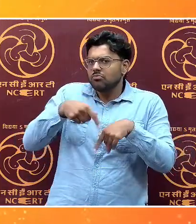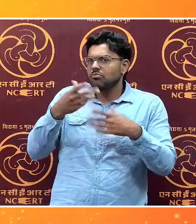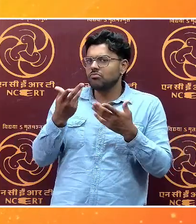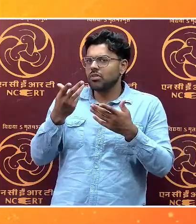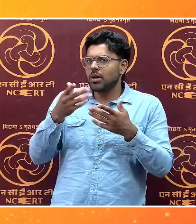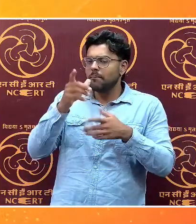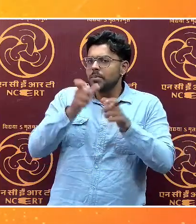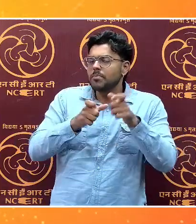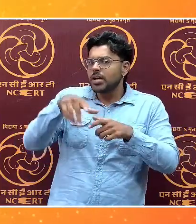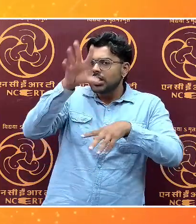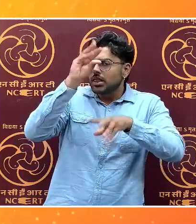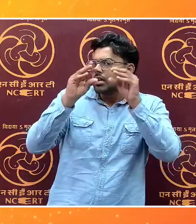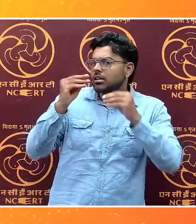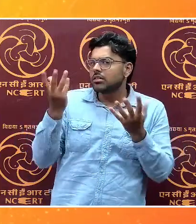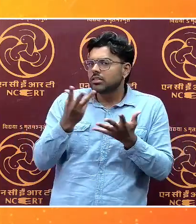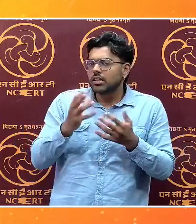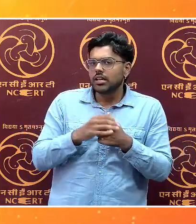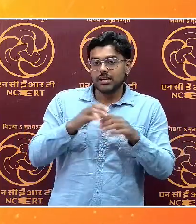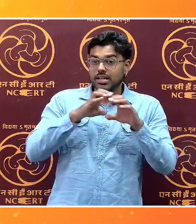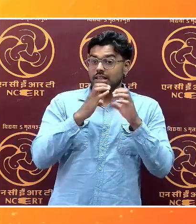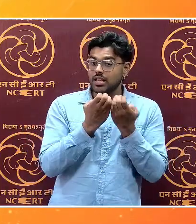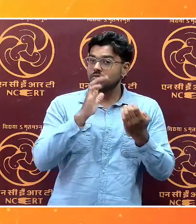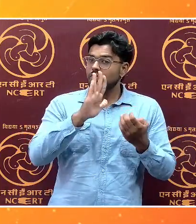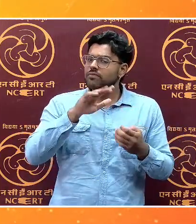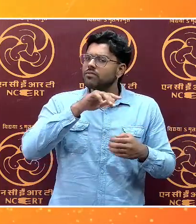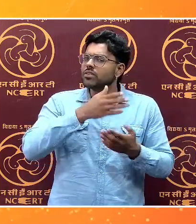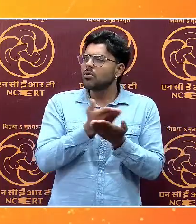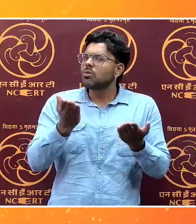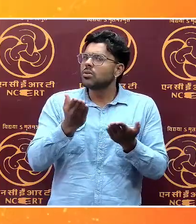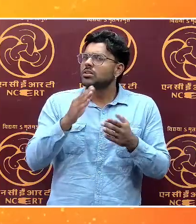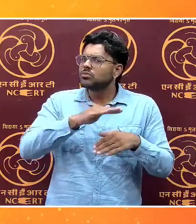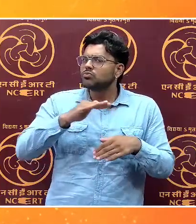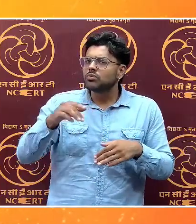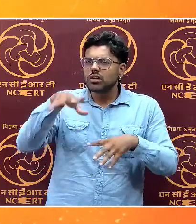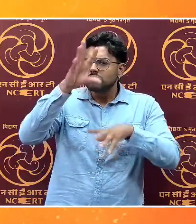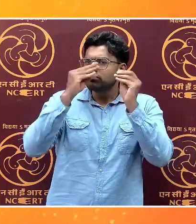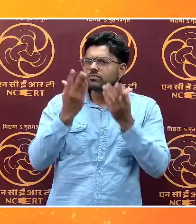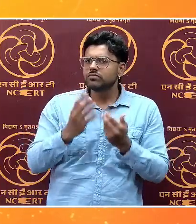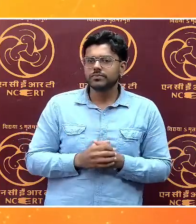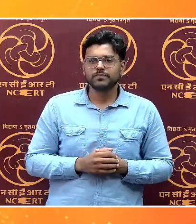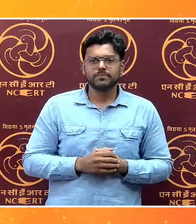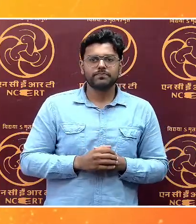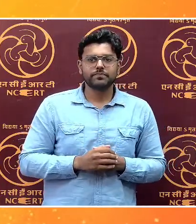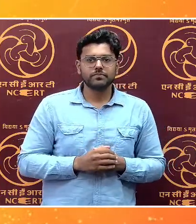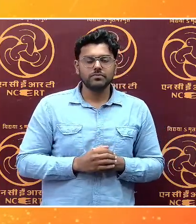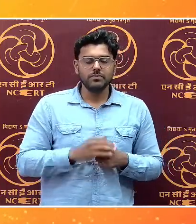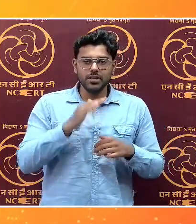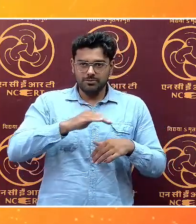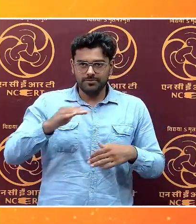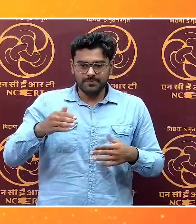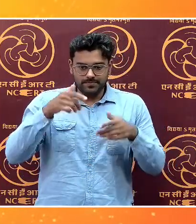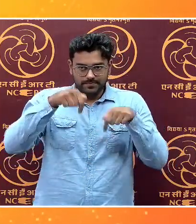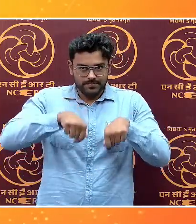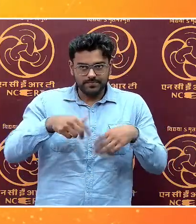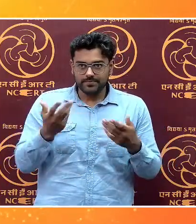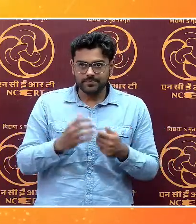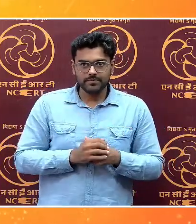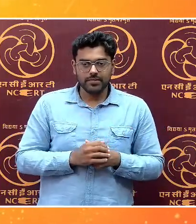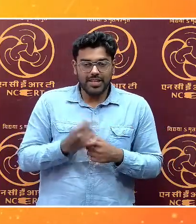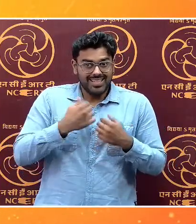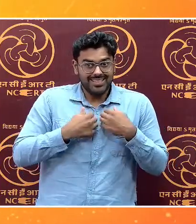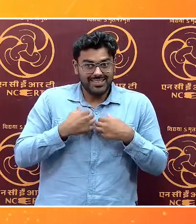को सीखने को मिलेगा, स्टूडेंट क्लास 5th के स्टूडेंट्स को सीखने को मिलेगा? So, dear students, today I have a